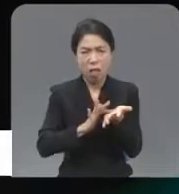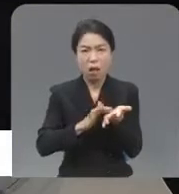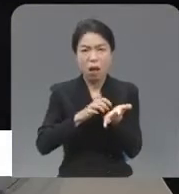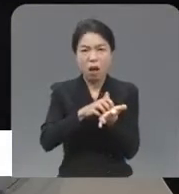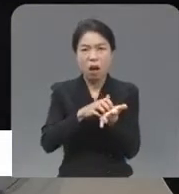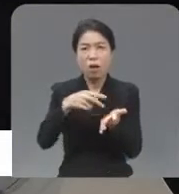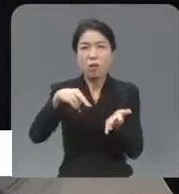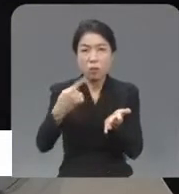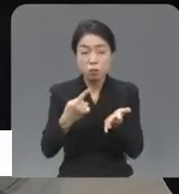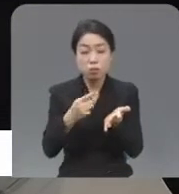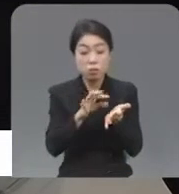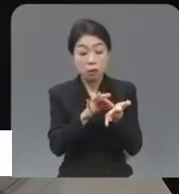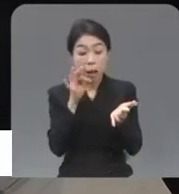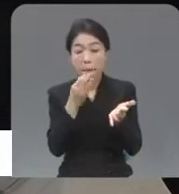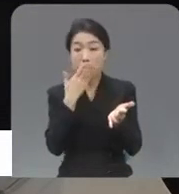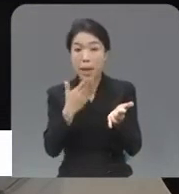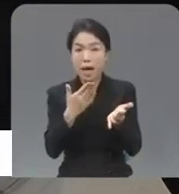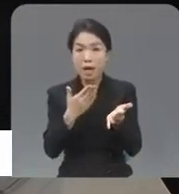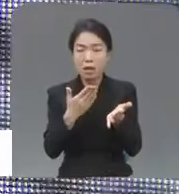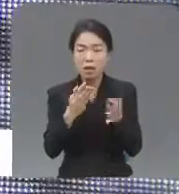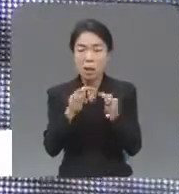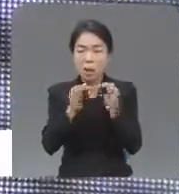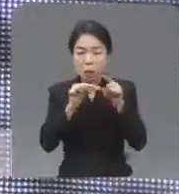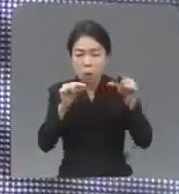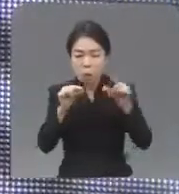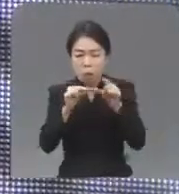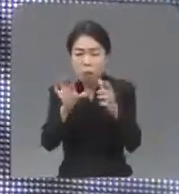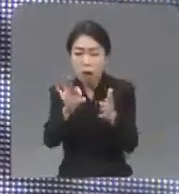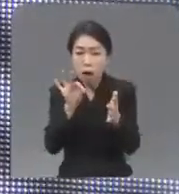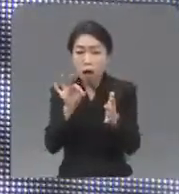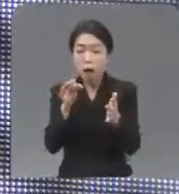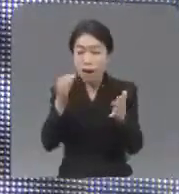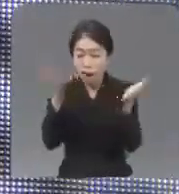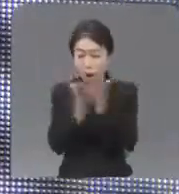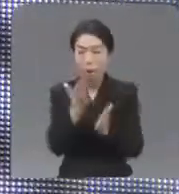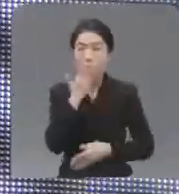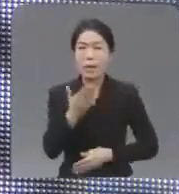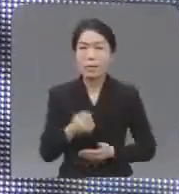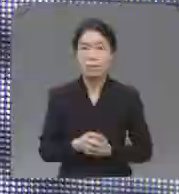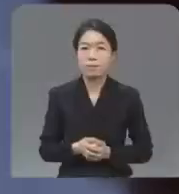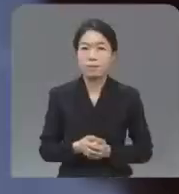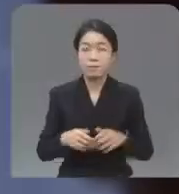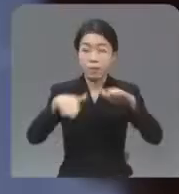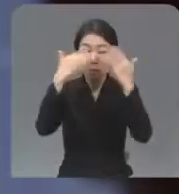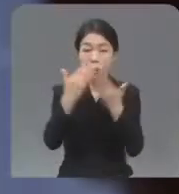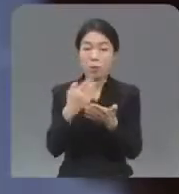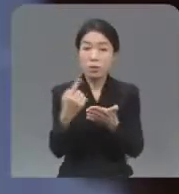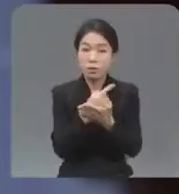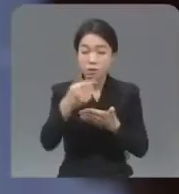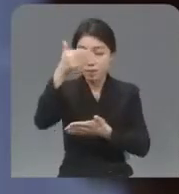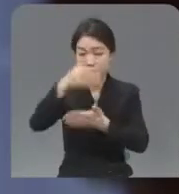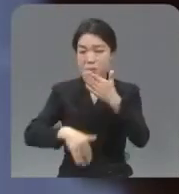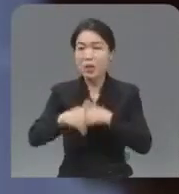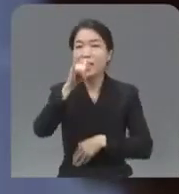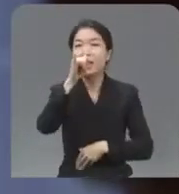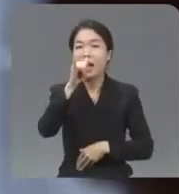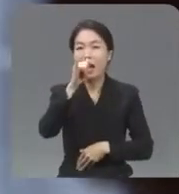가능하고 흐릿한 조각 지문이라도 주인을 찾아낼 수 있습니다. 모든 접촉은 흔적을